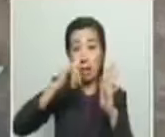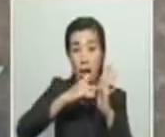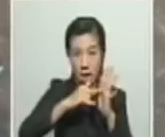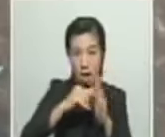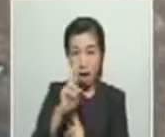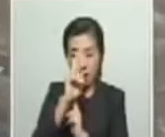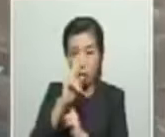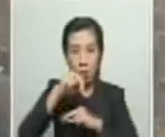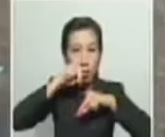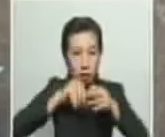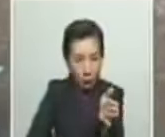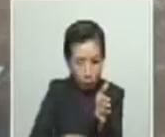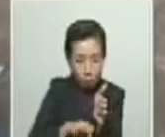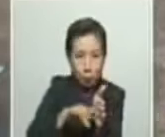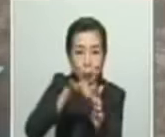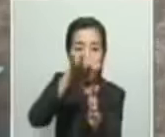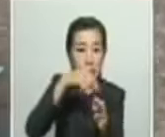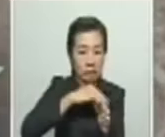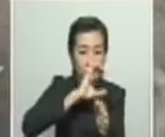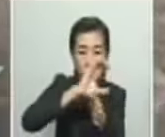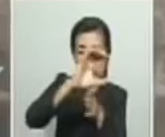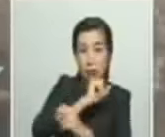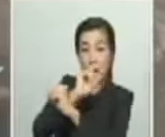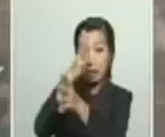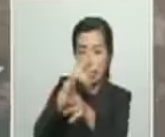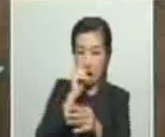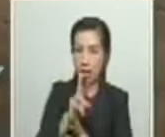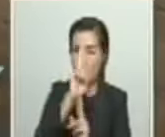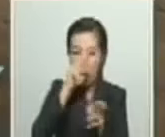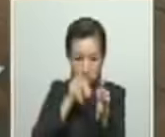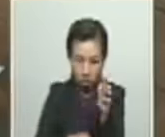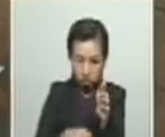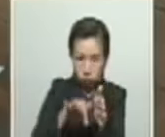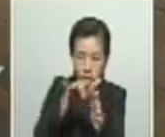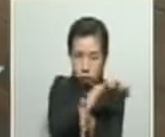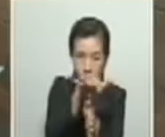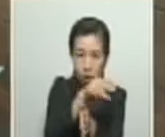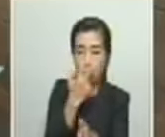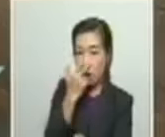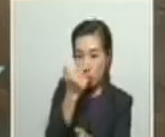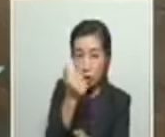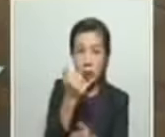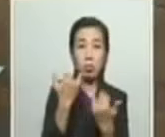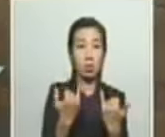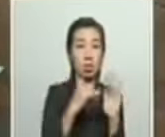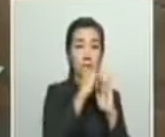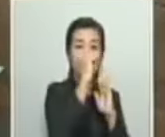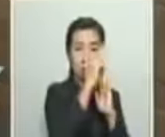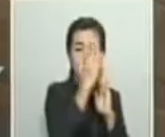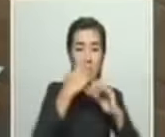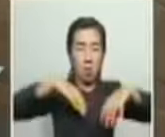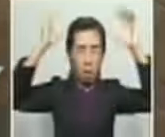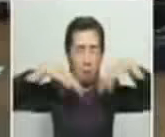การณ์น้ําล้นตลิ่งด้วยค่ะและให้ระวังสถานการณ์น้ําอย่างใกล้ชิดด้วยนะคะหลังจากตอนนี้ทางตอนบนของประเทศเราเนี่ยฝ